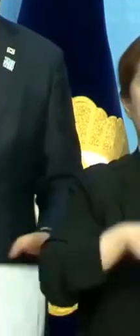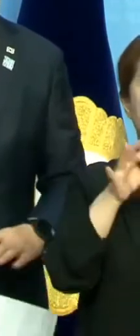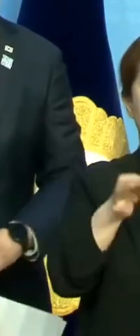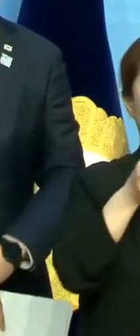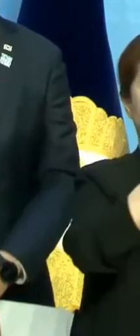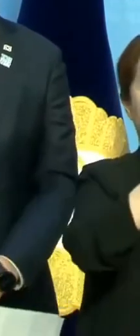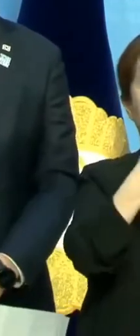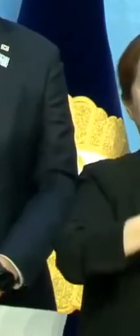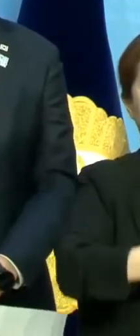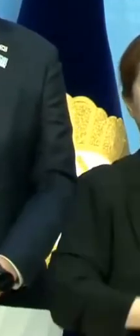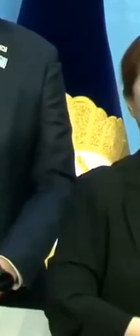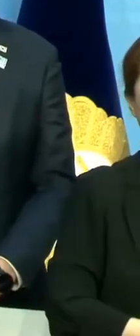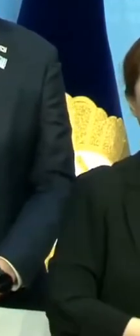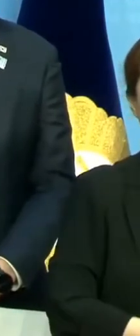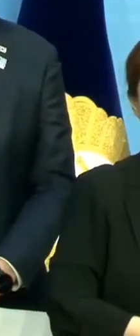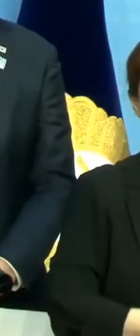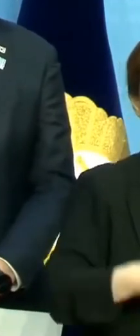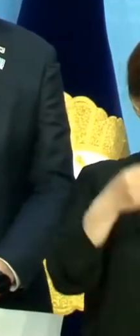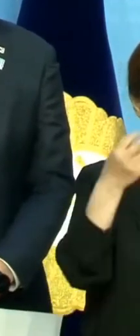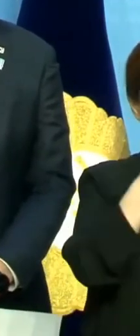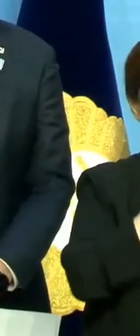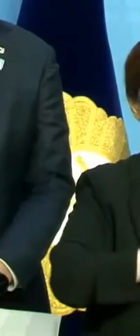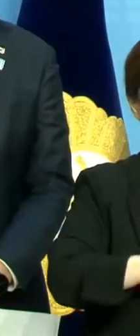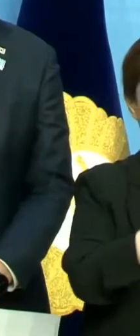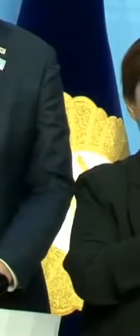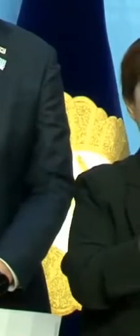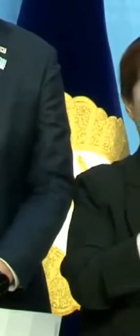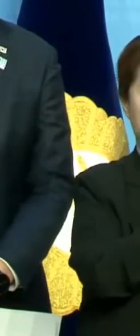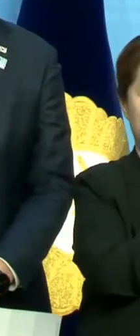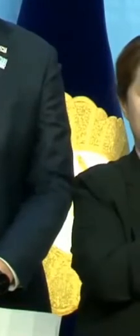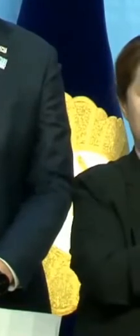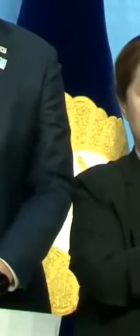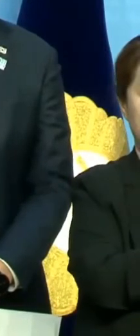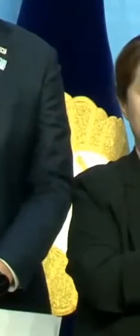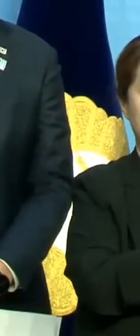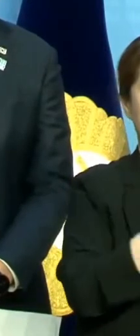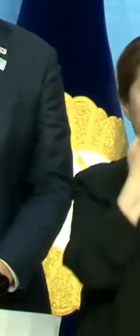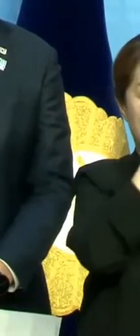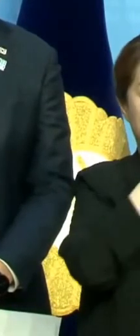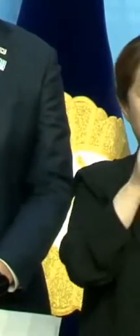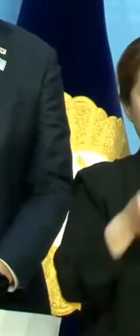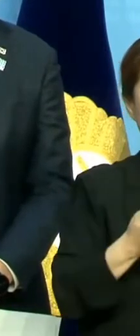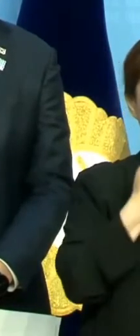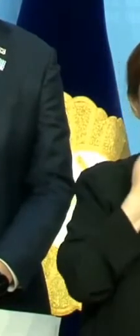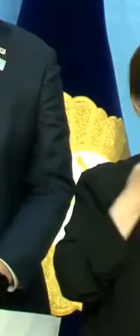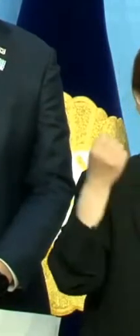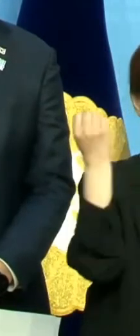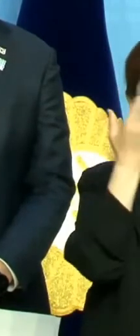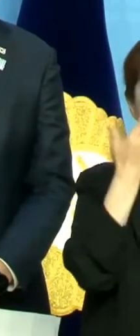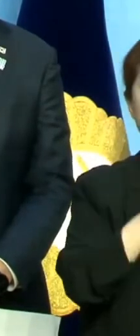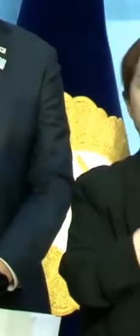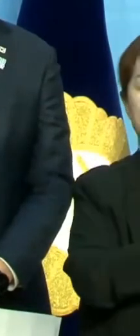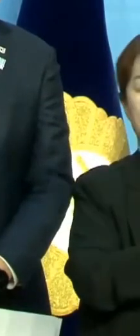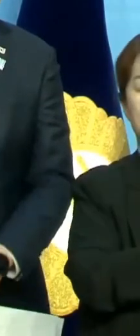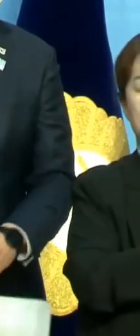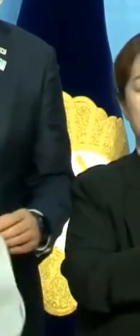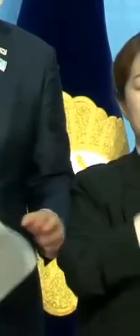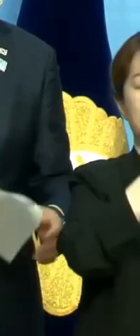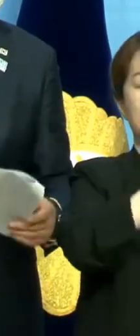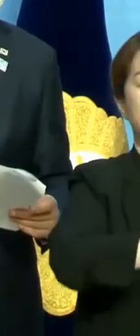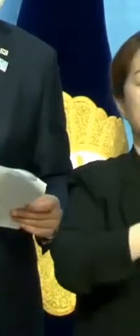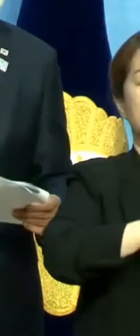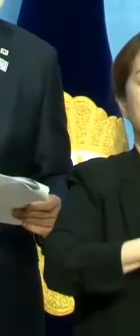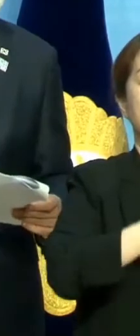않았습니다. 그것도 모자라 고 선수에겐 이런 반구 말도 없이 기습적으로 고 선수를 임의